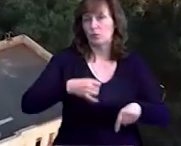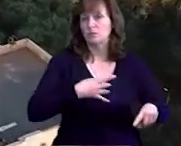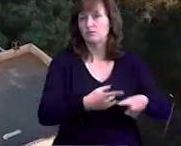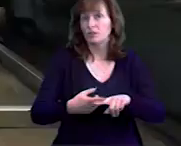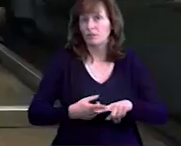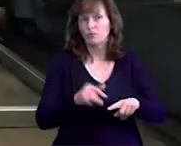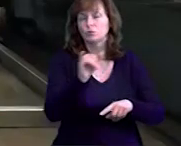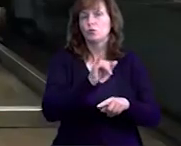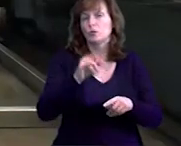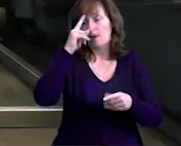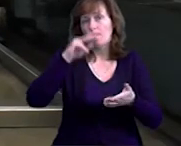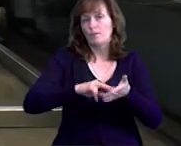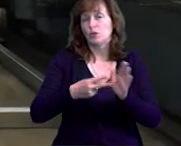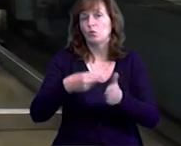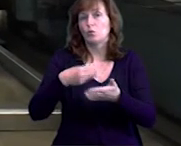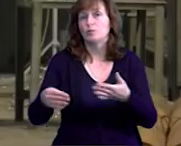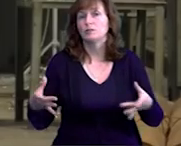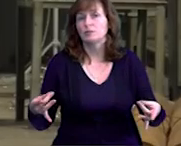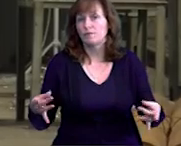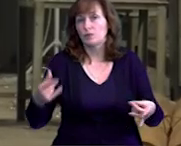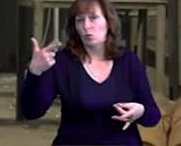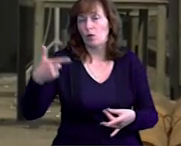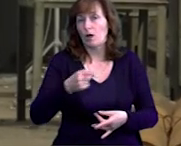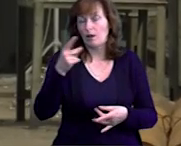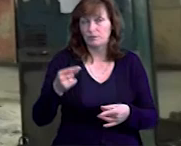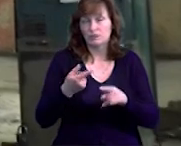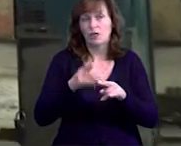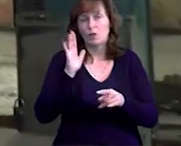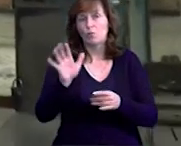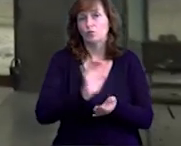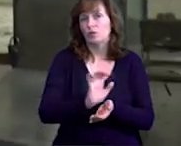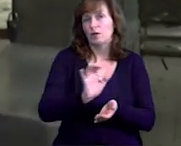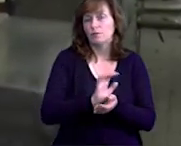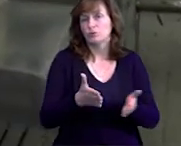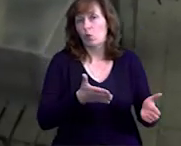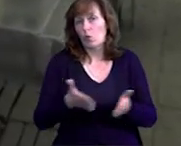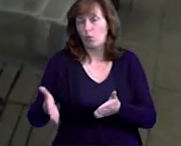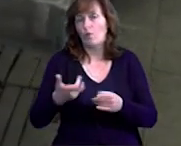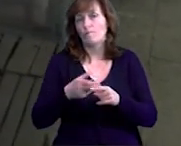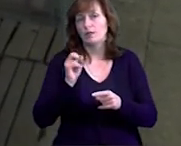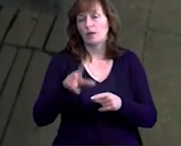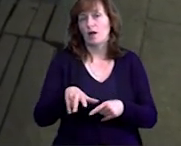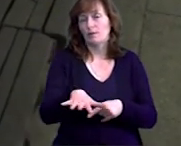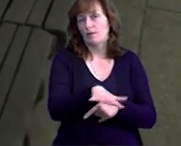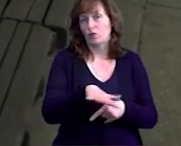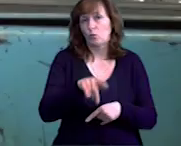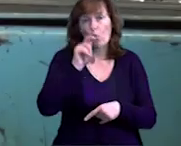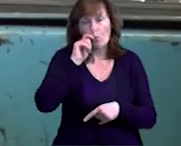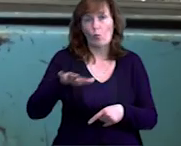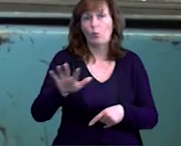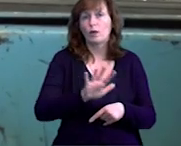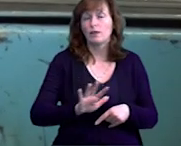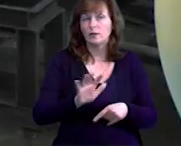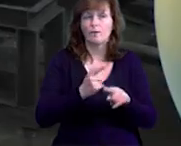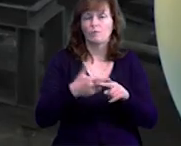Білоруссю, звідки планували закуповувати сировину, зокрема газ. Також реалізовуватимуть там готовий продукт, власне, як і на території України.